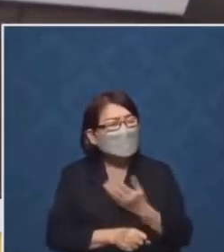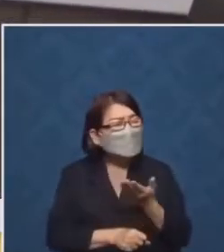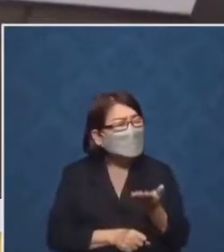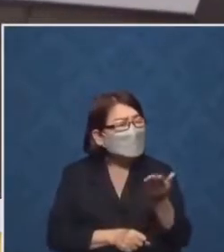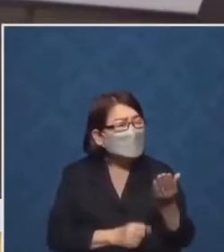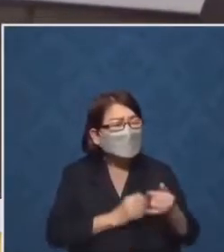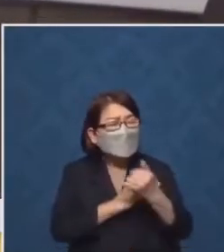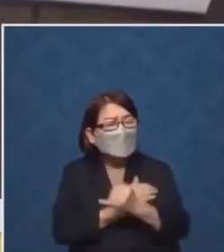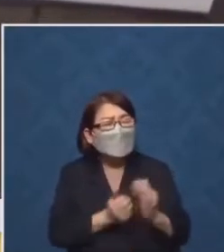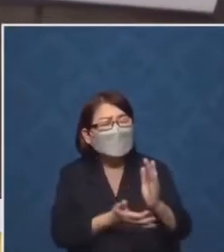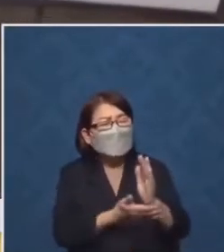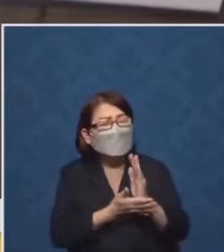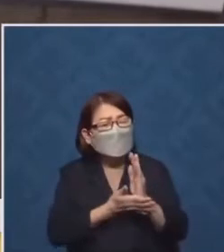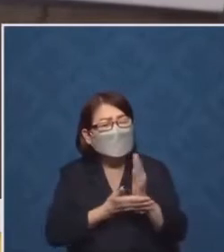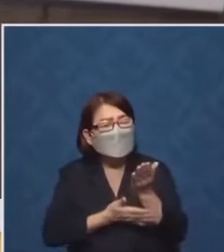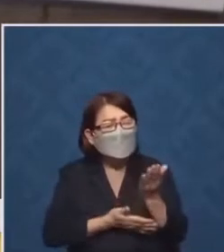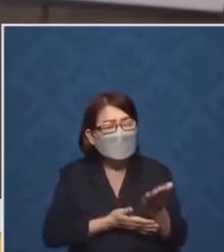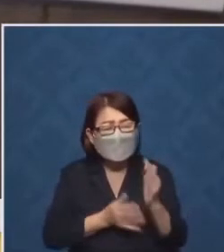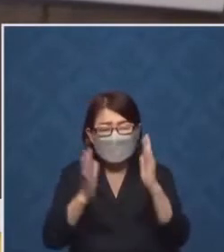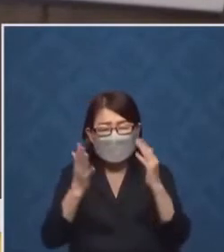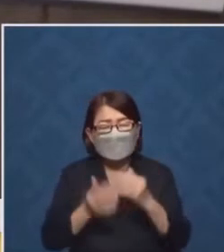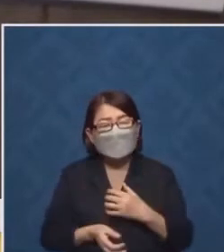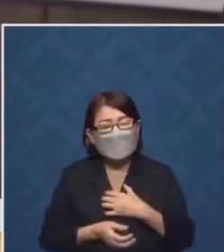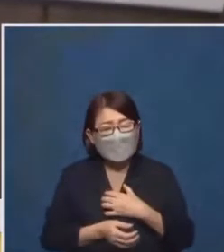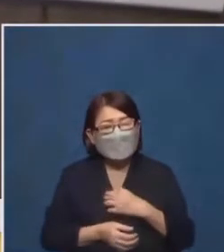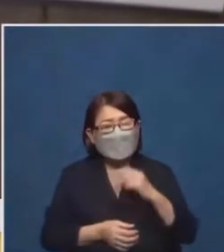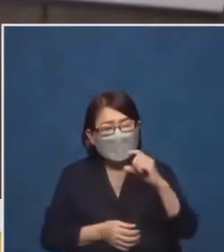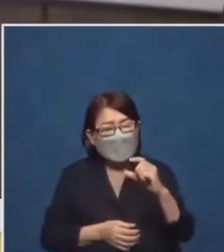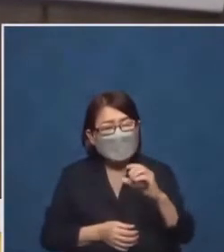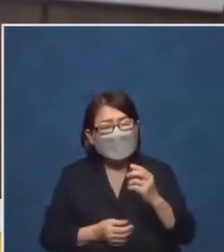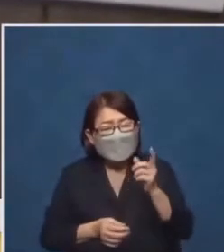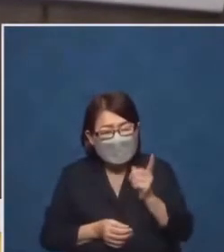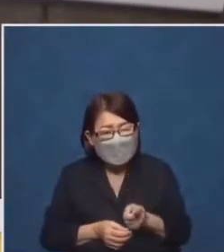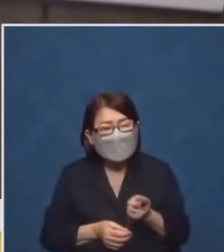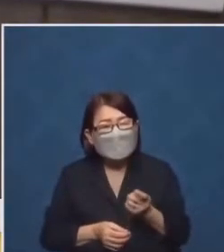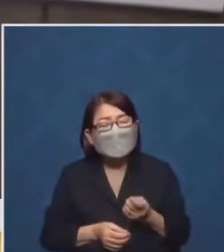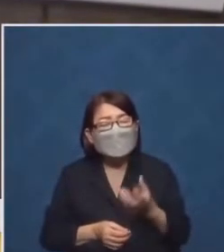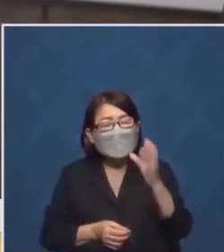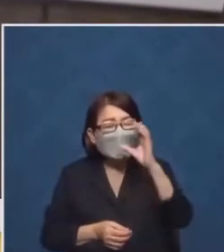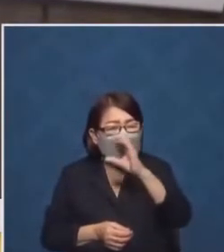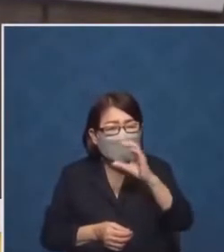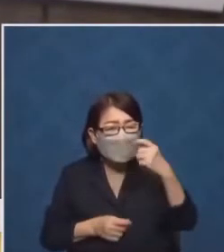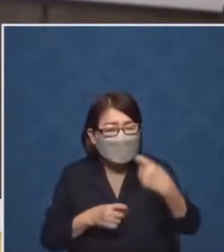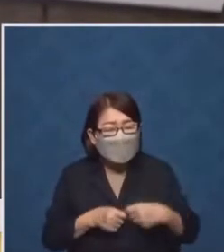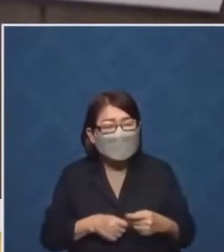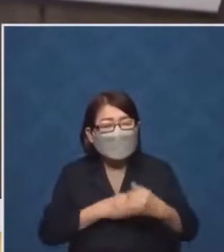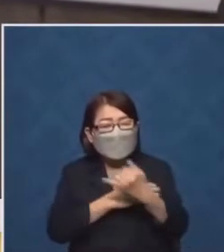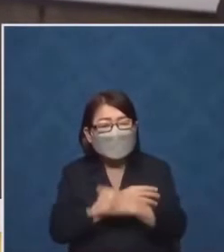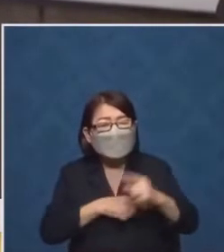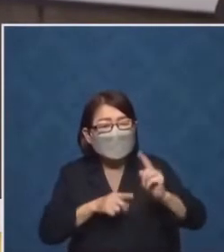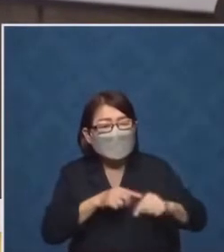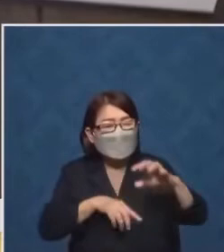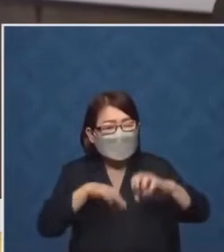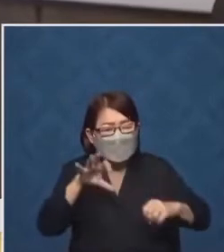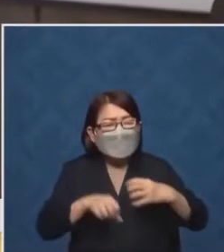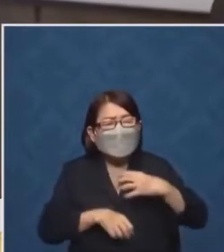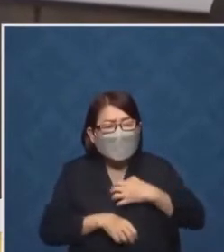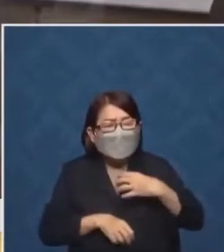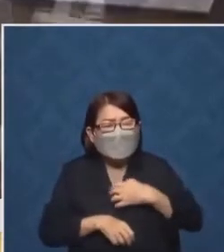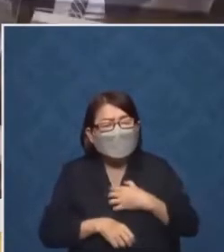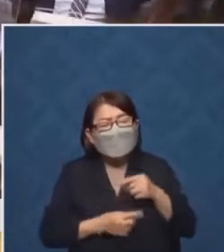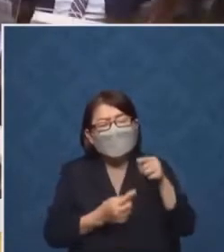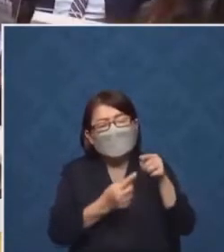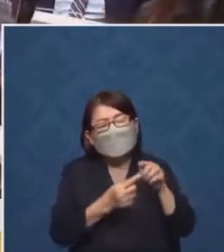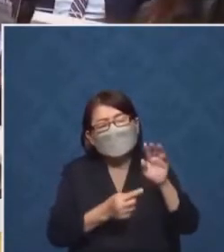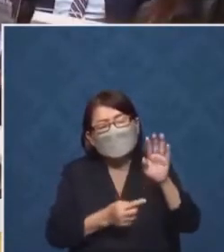ใครวัคซีนทต้องการเป็ของทหายากทุกคนทุประเทศแ่งกนซื้อเป็ตลาดของผู้ขาย